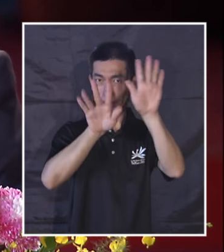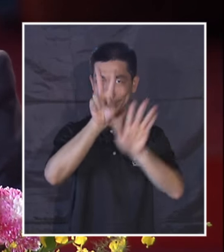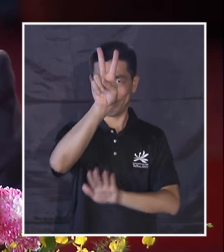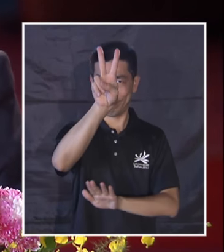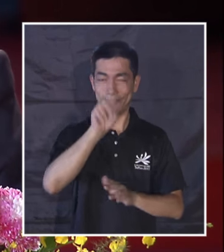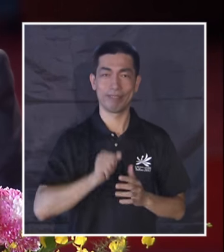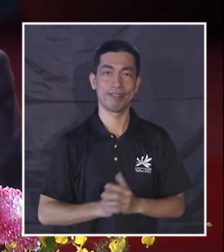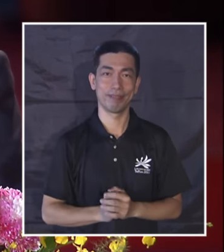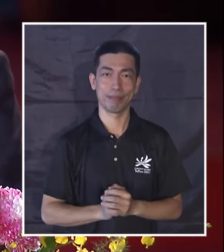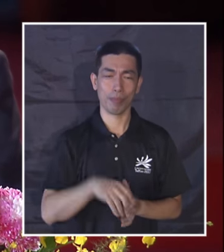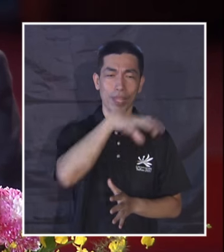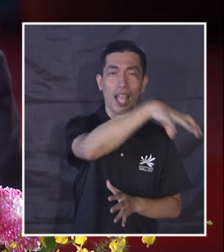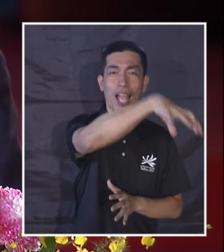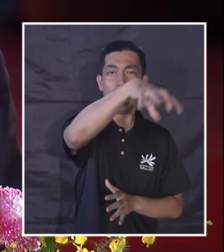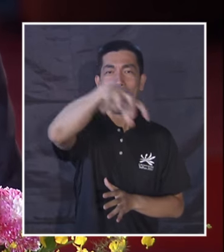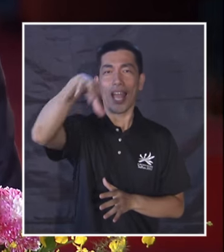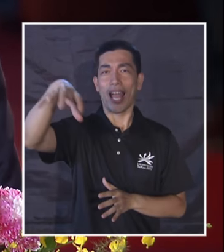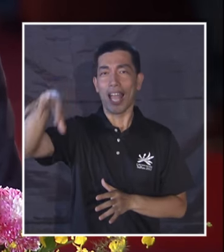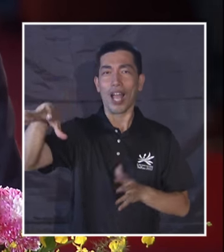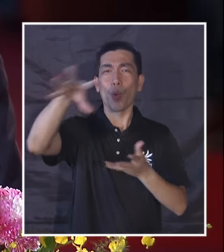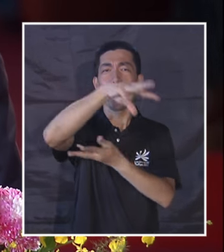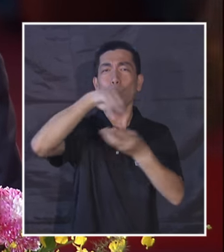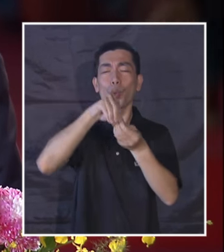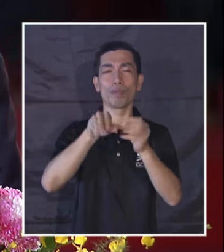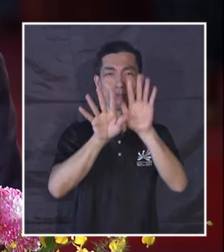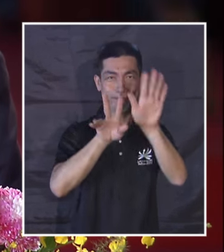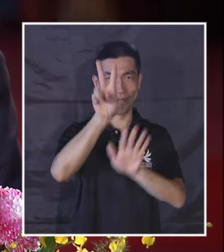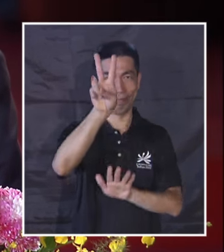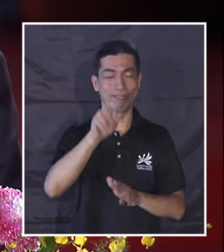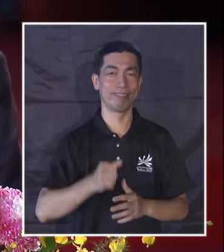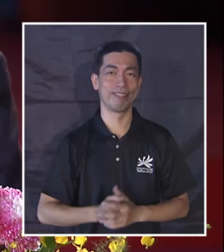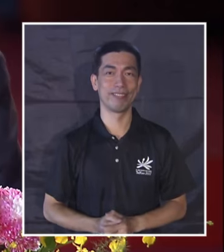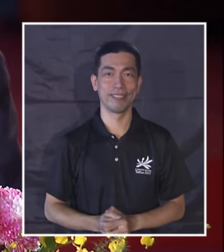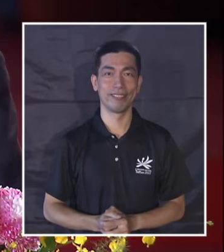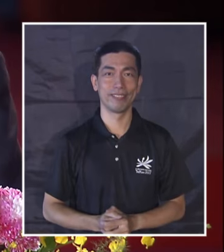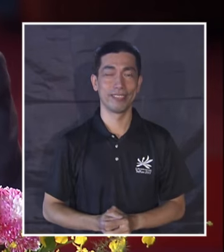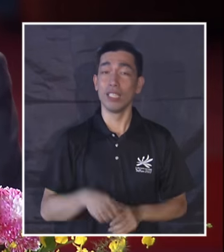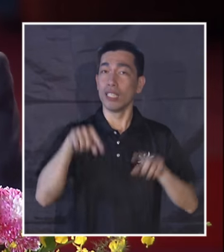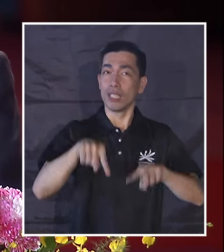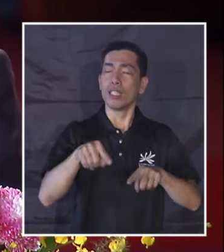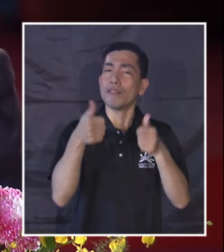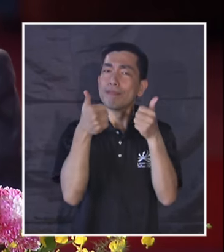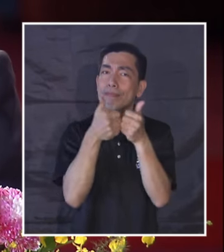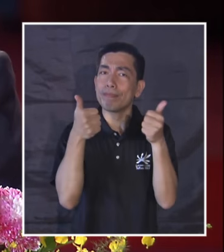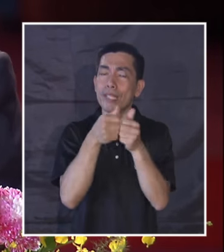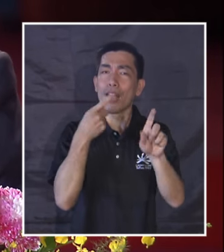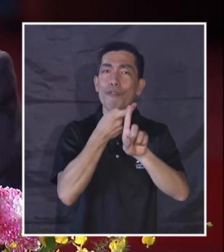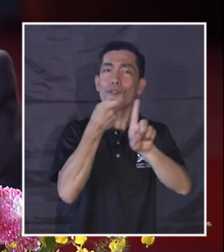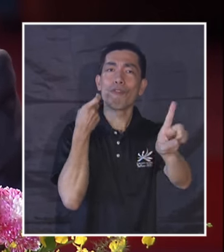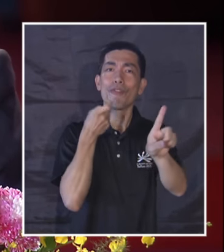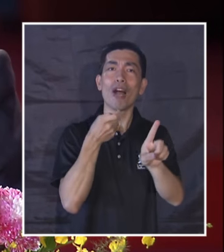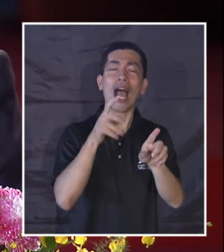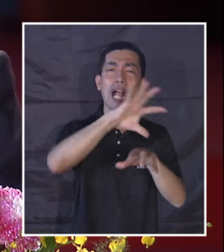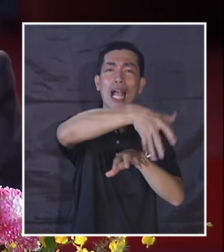场地来举行。这一次的运动会有来自22个国家